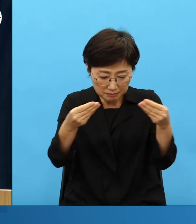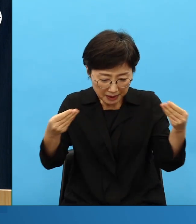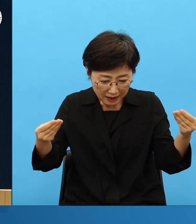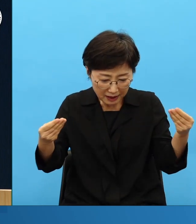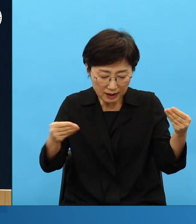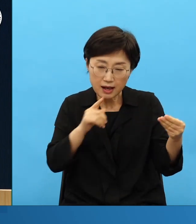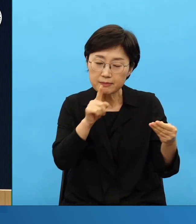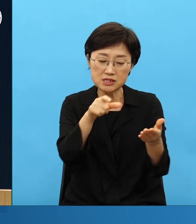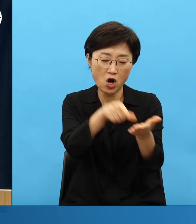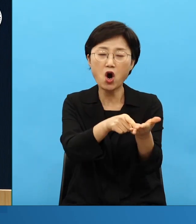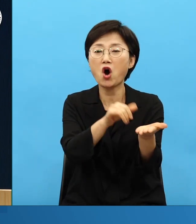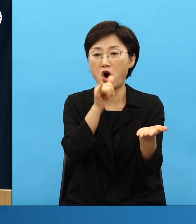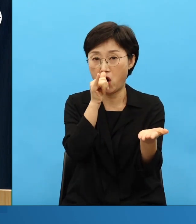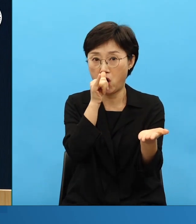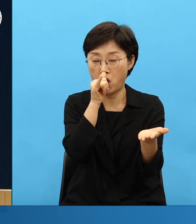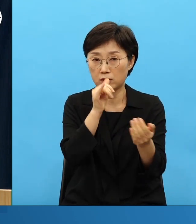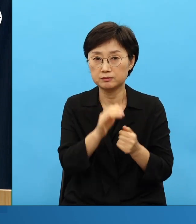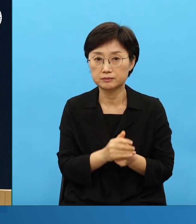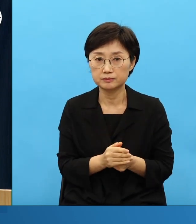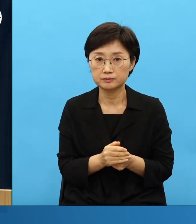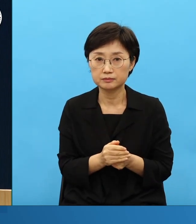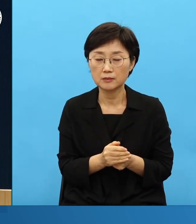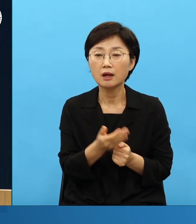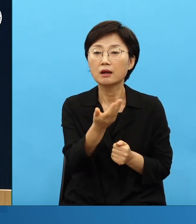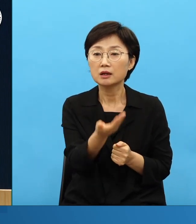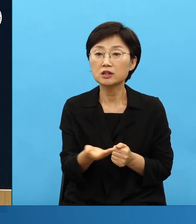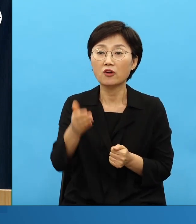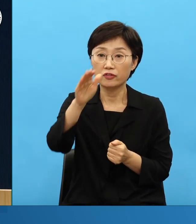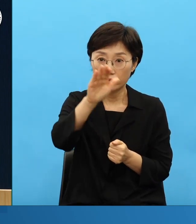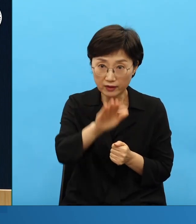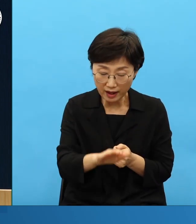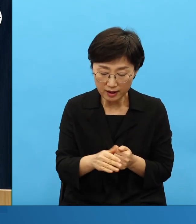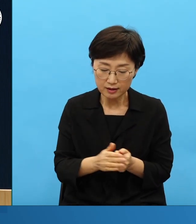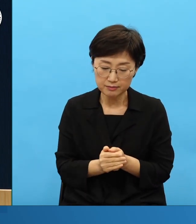정통 유대교는 복음 받은 유대교회는